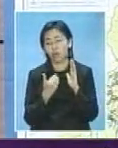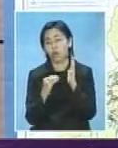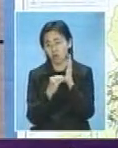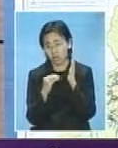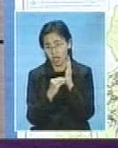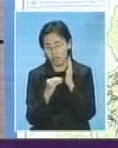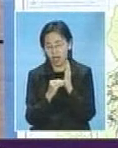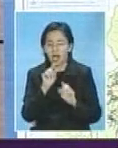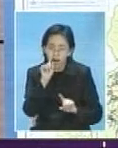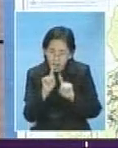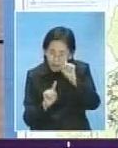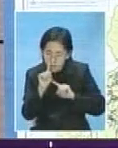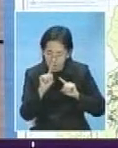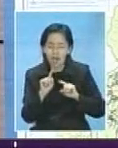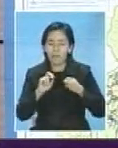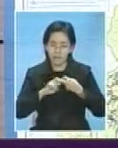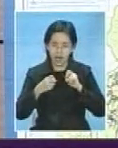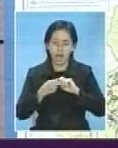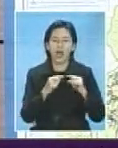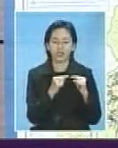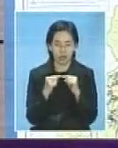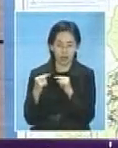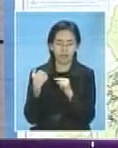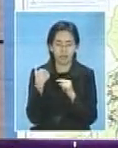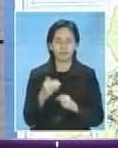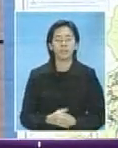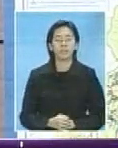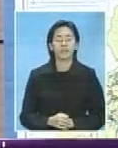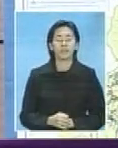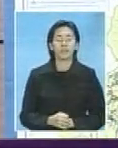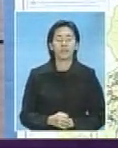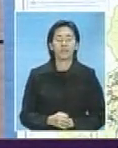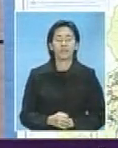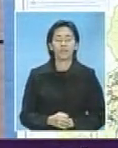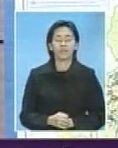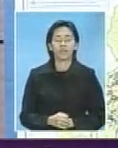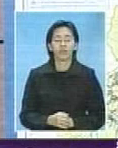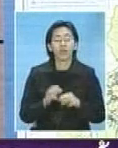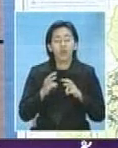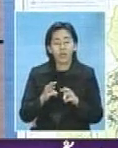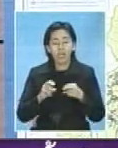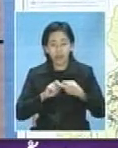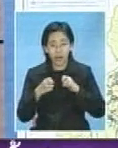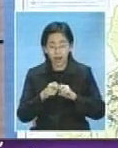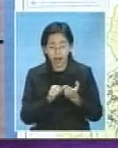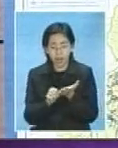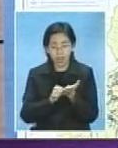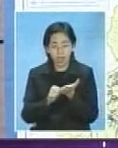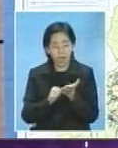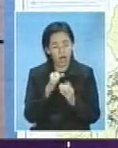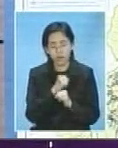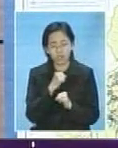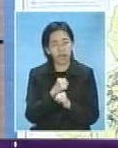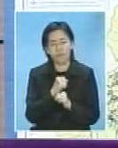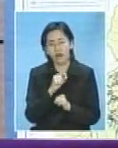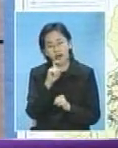นั้นมีปัญหาอย่างต่อเนื่องและสิ่งที่จะทำให้การแก้ไขปัญหาไม่สามารถที่จะสำเร็จผล